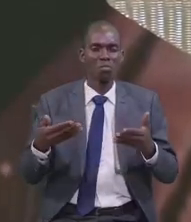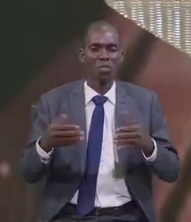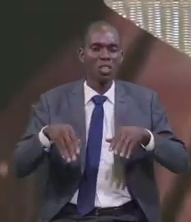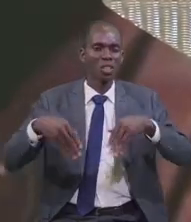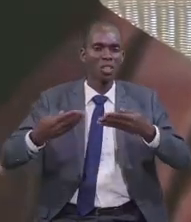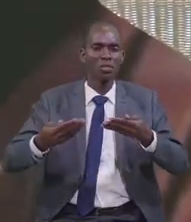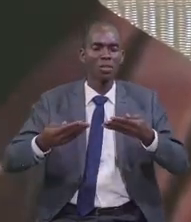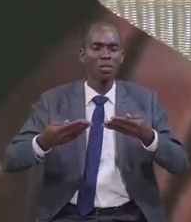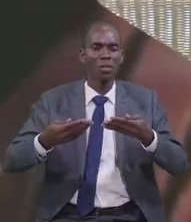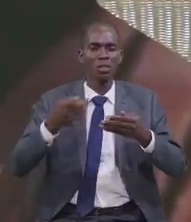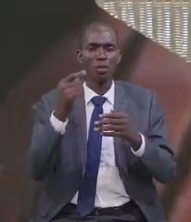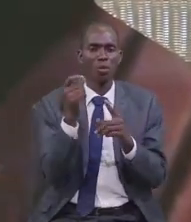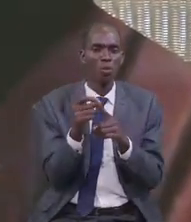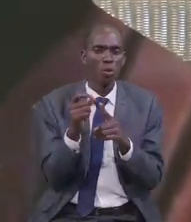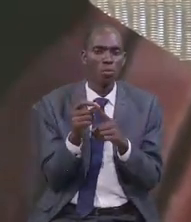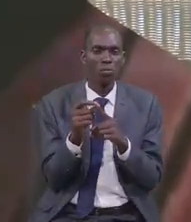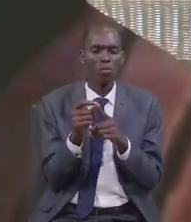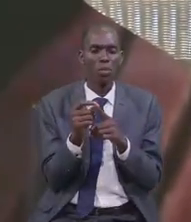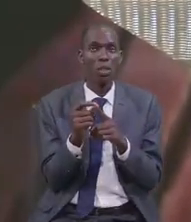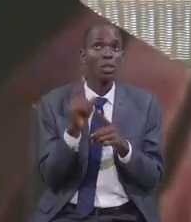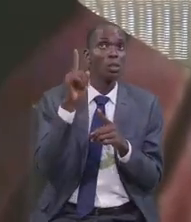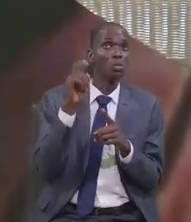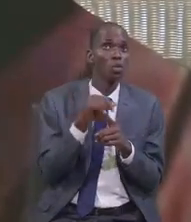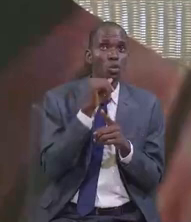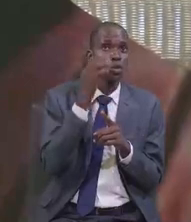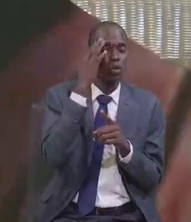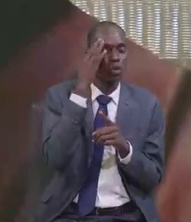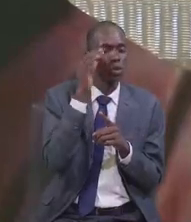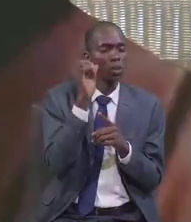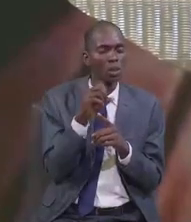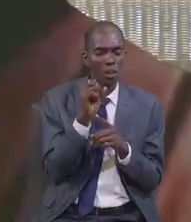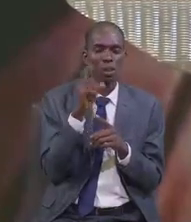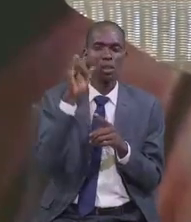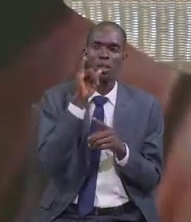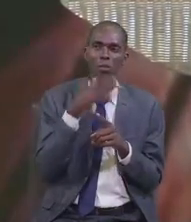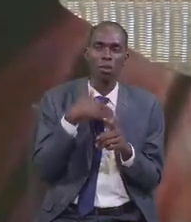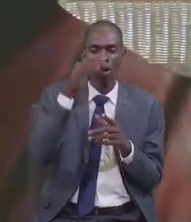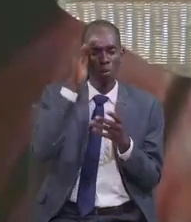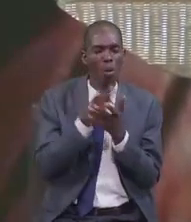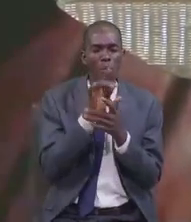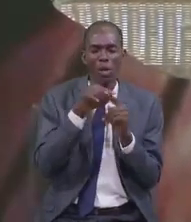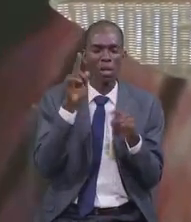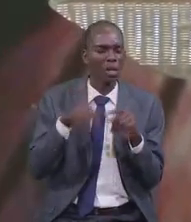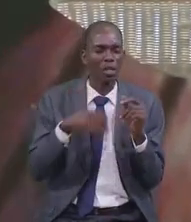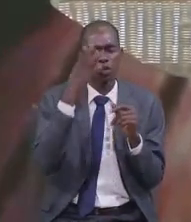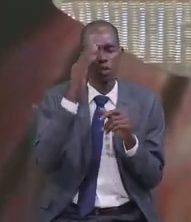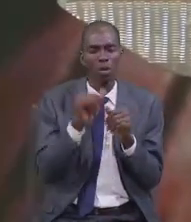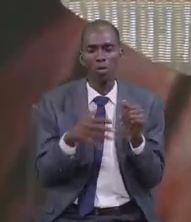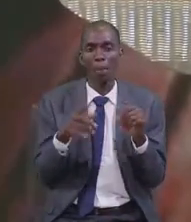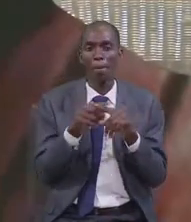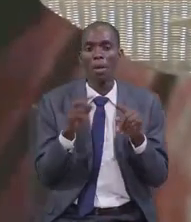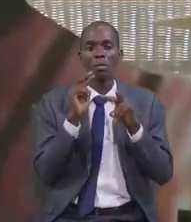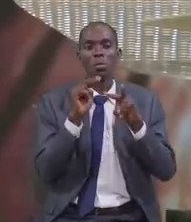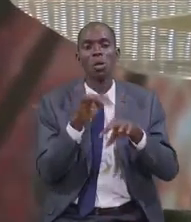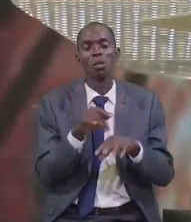et tu es réticente. Mon mari, oui, mais mon mari ne va pas tout savoir. Mais te voilà, les gens au dehors